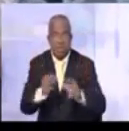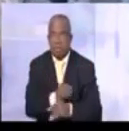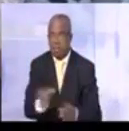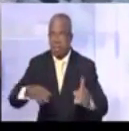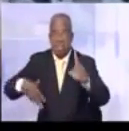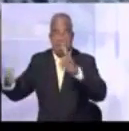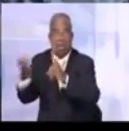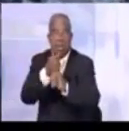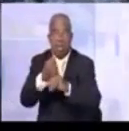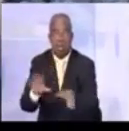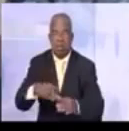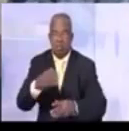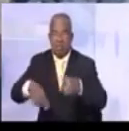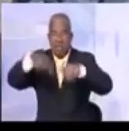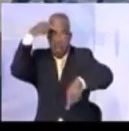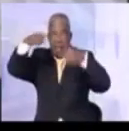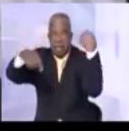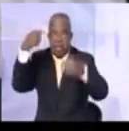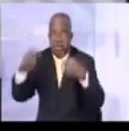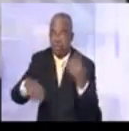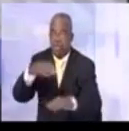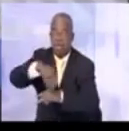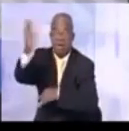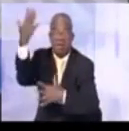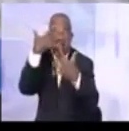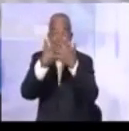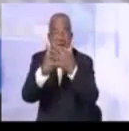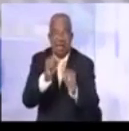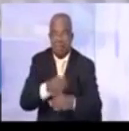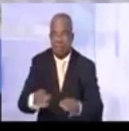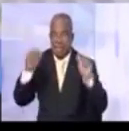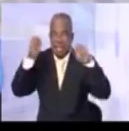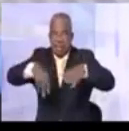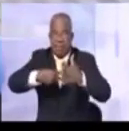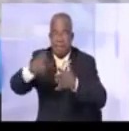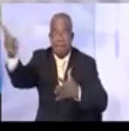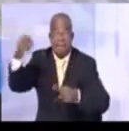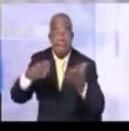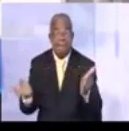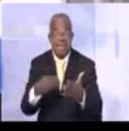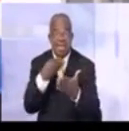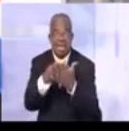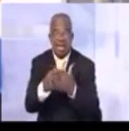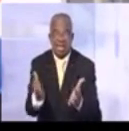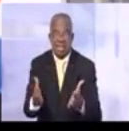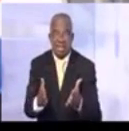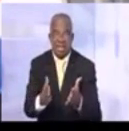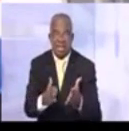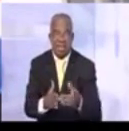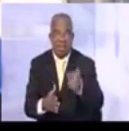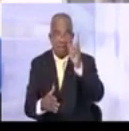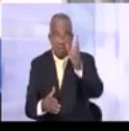faudra compter avec ces affiches de prévention réglementaire partout où l'on consomme l'alcool.